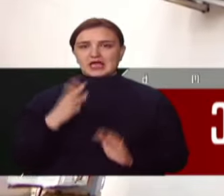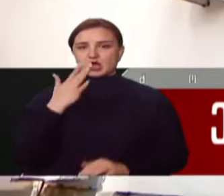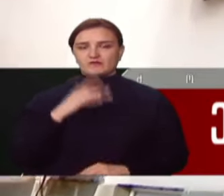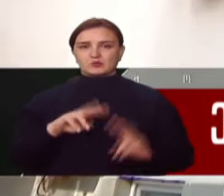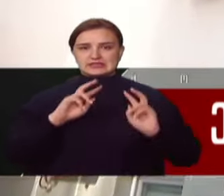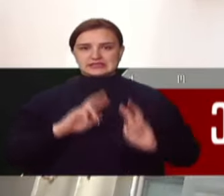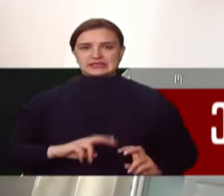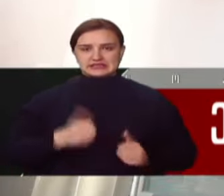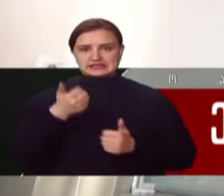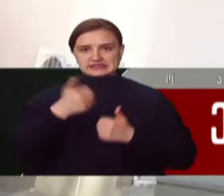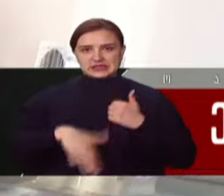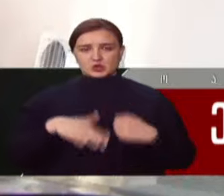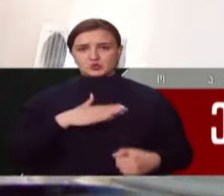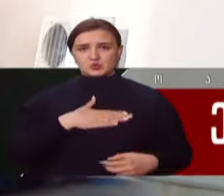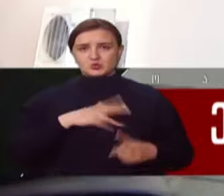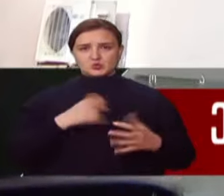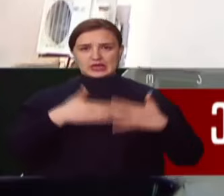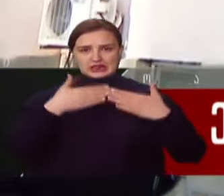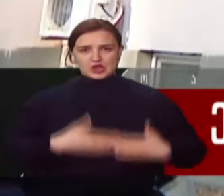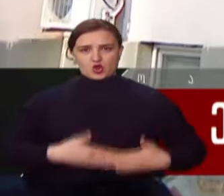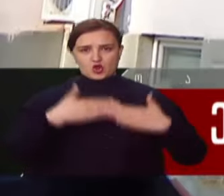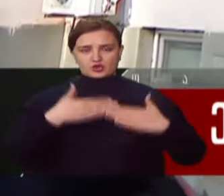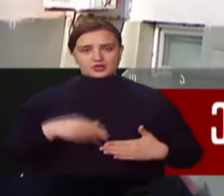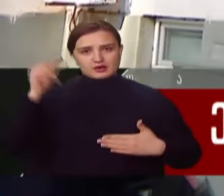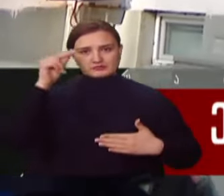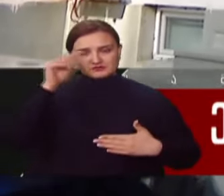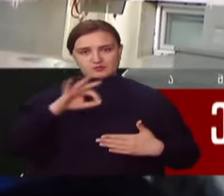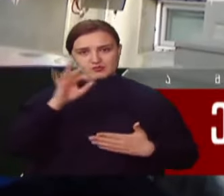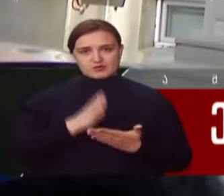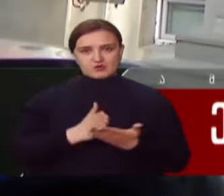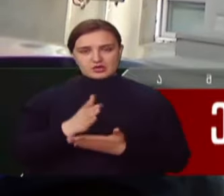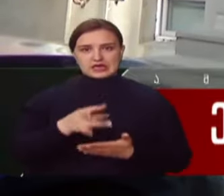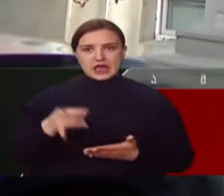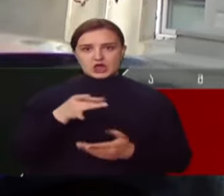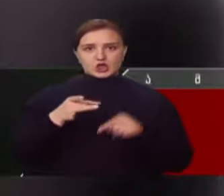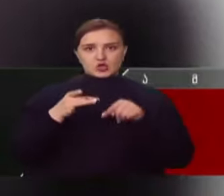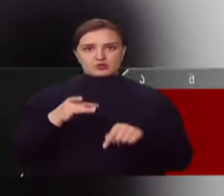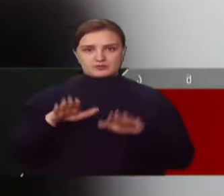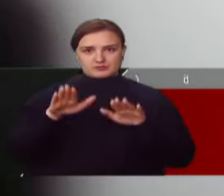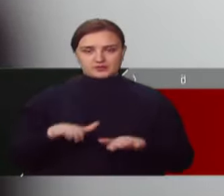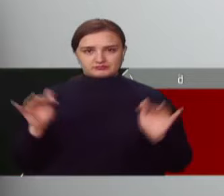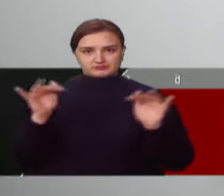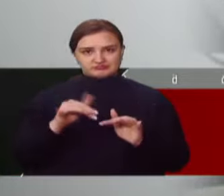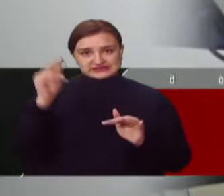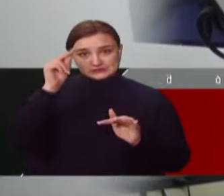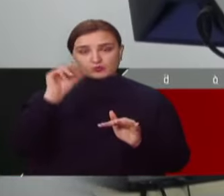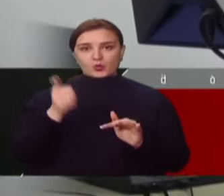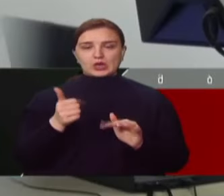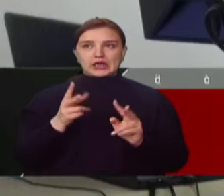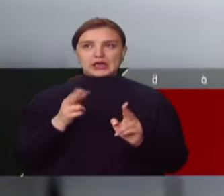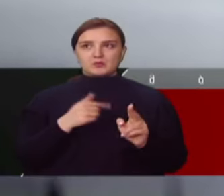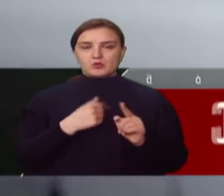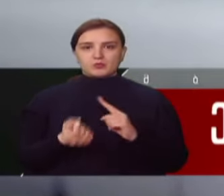ეროვნული სკრინინგ ცენტრი ძუძუს რადიოლოგიური მიმართულების სწავლების რეგიონული ჰაბი გახდა, რაც იმას ნიშნავს, რომ კიბოს ნაადრევ ეტაპზე